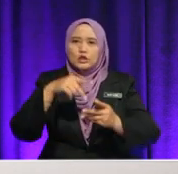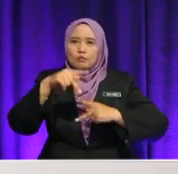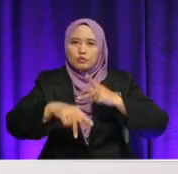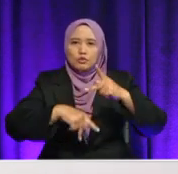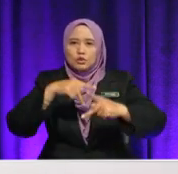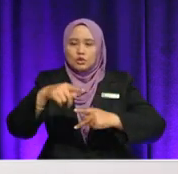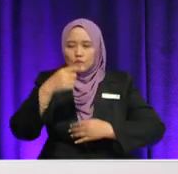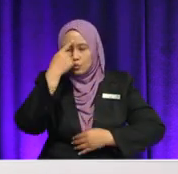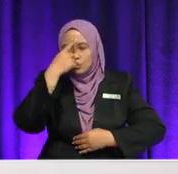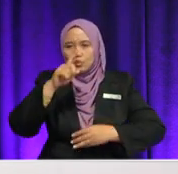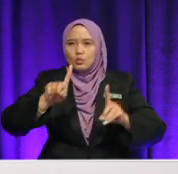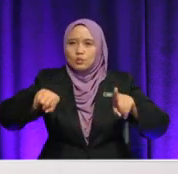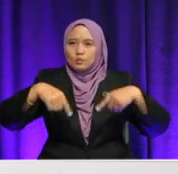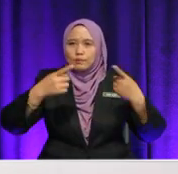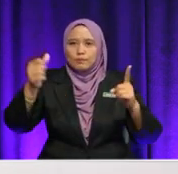kedua apabila